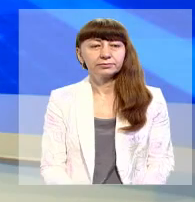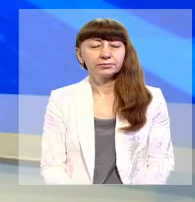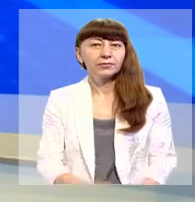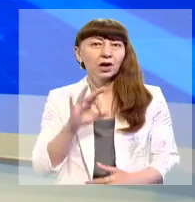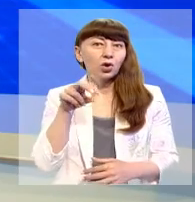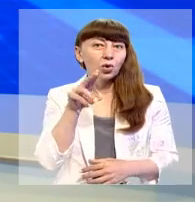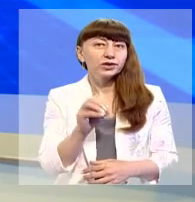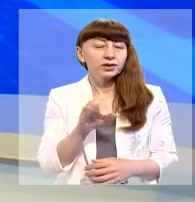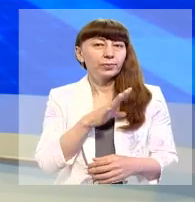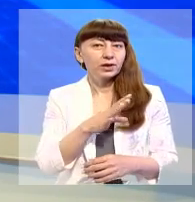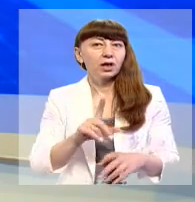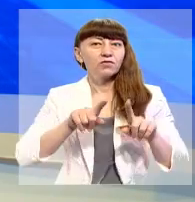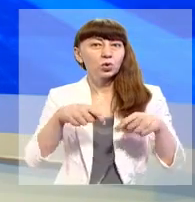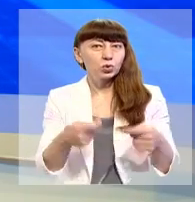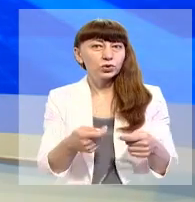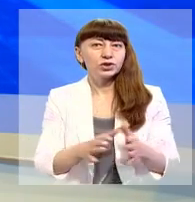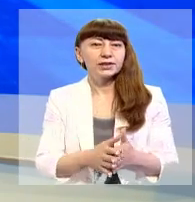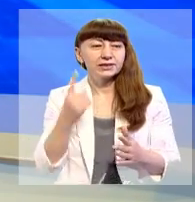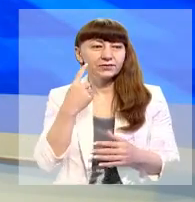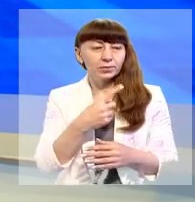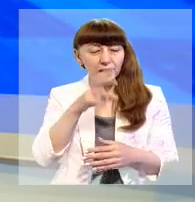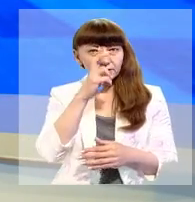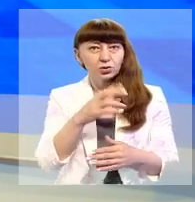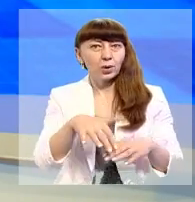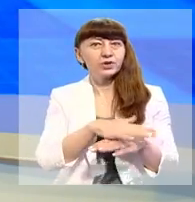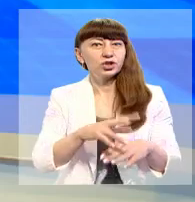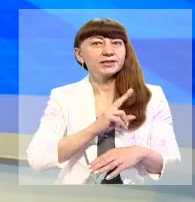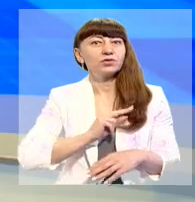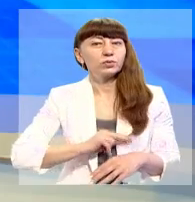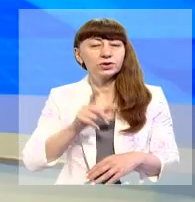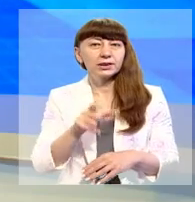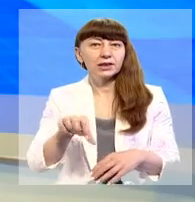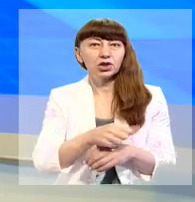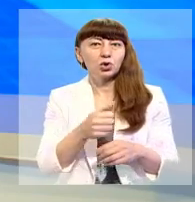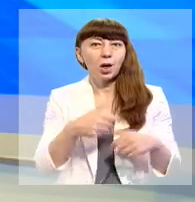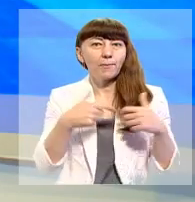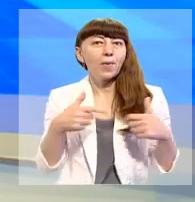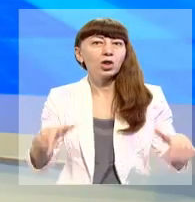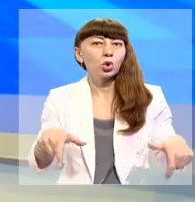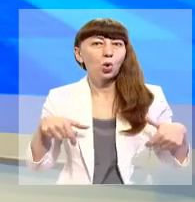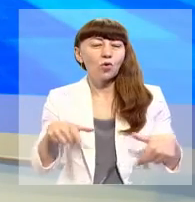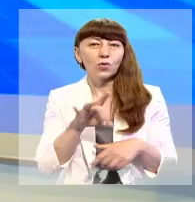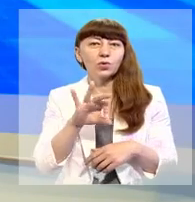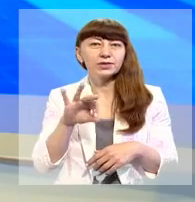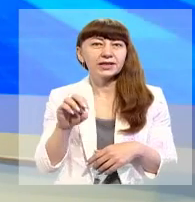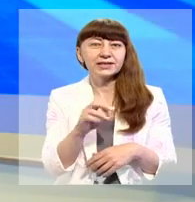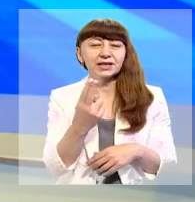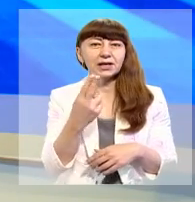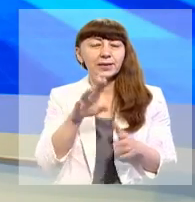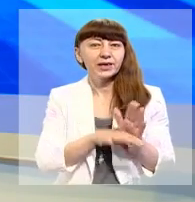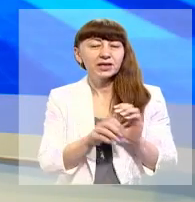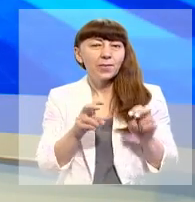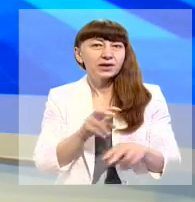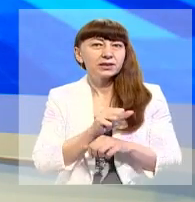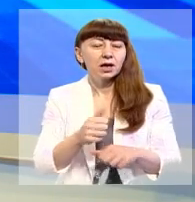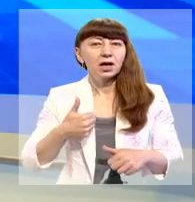В Аккорде состоялась церемония вручения видному государственному и общественному деятелю, генерал-полковнику, ветерану органов национальной безопасности и